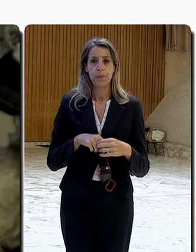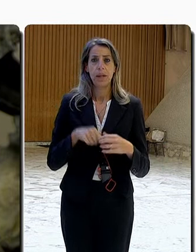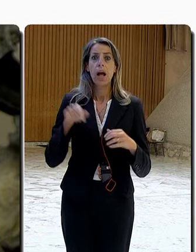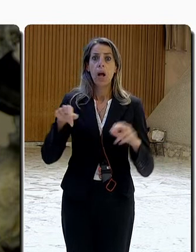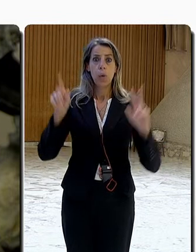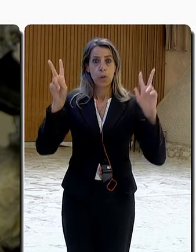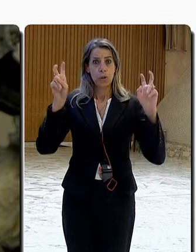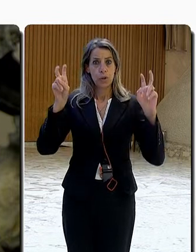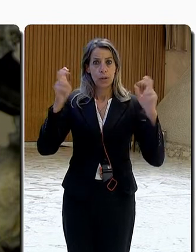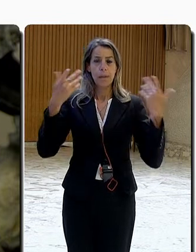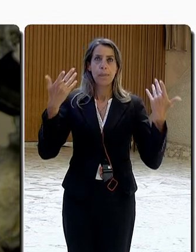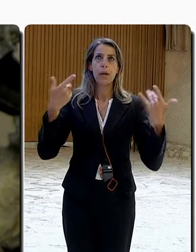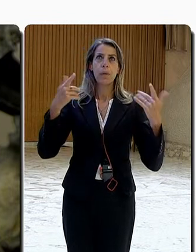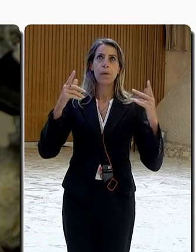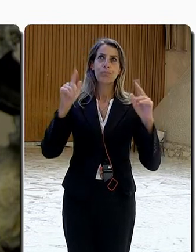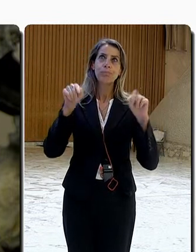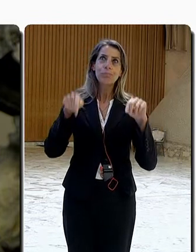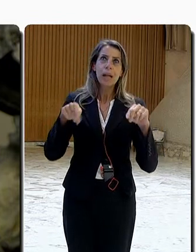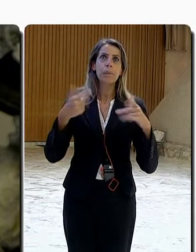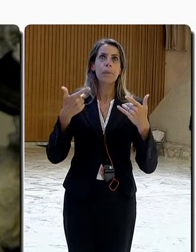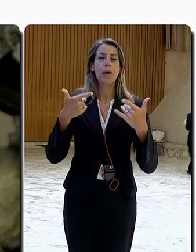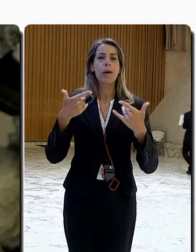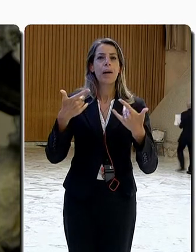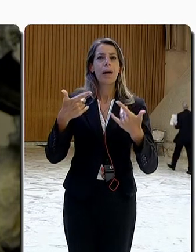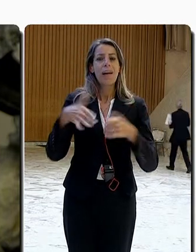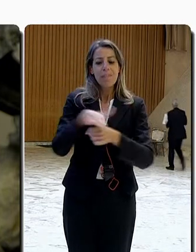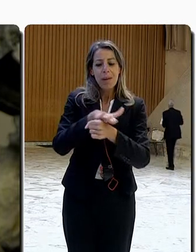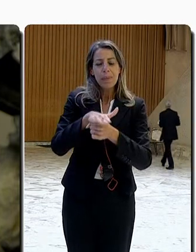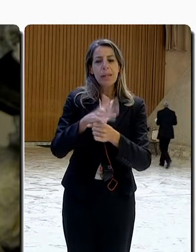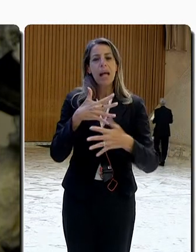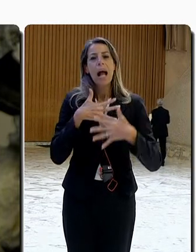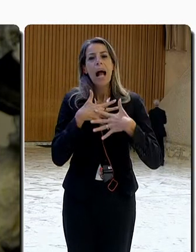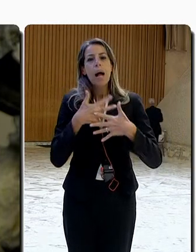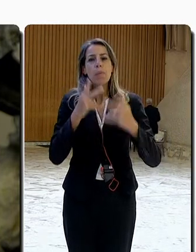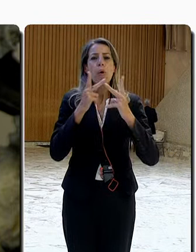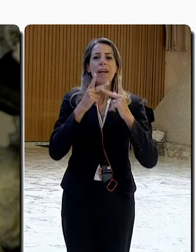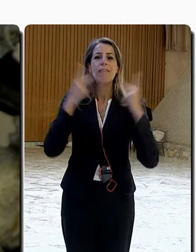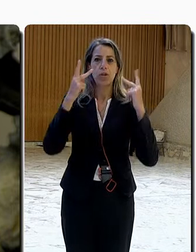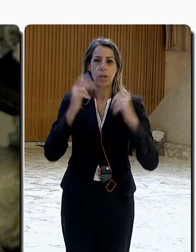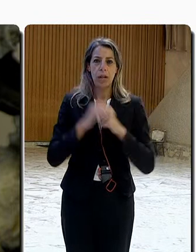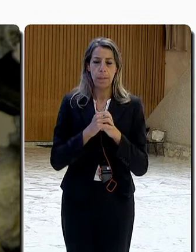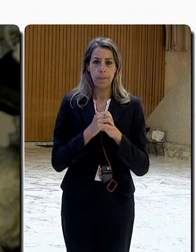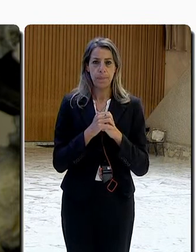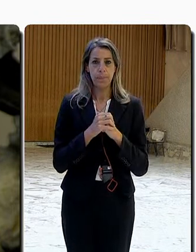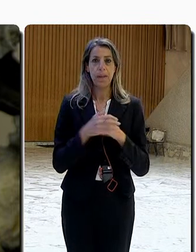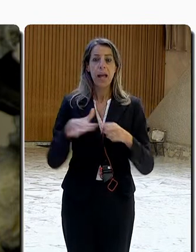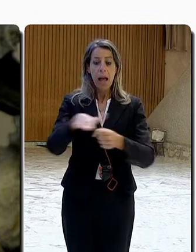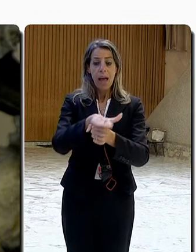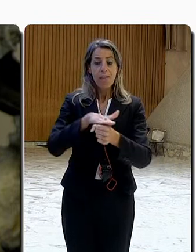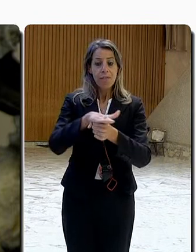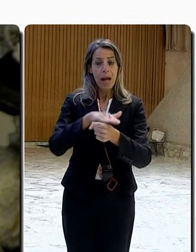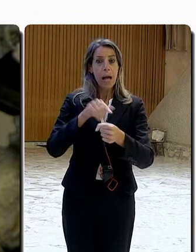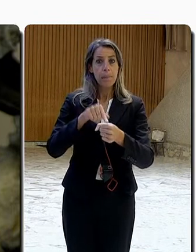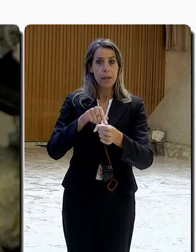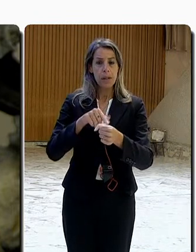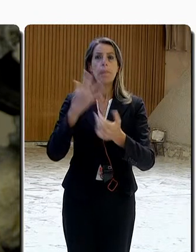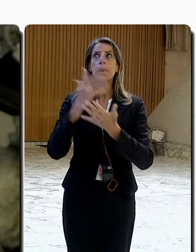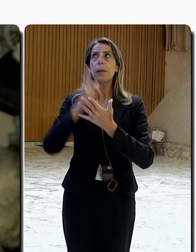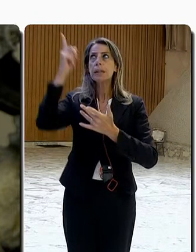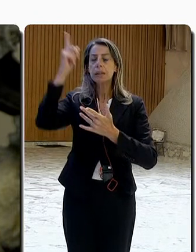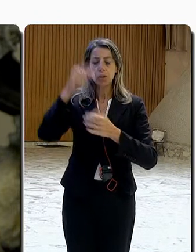famiglia Amoris Laetitia, la famiglia che il Signore ha posto